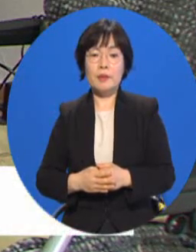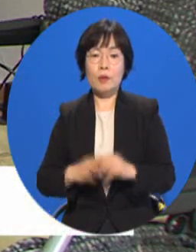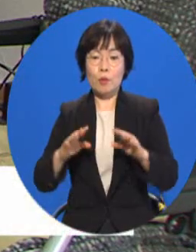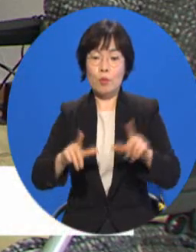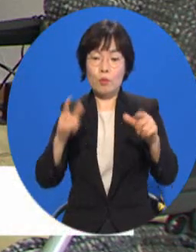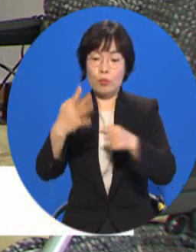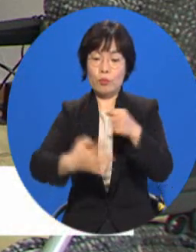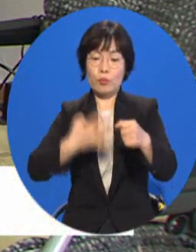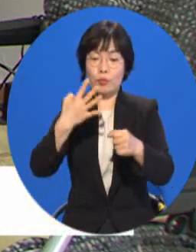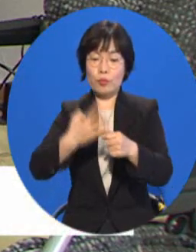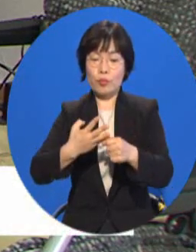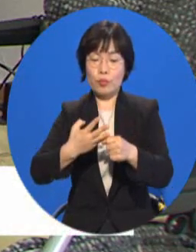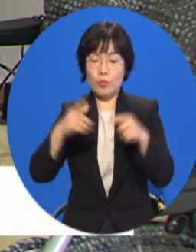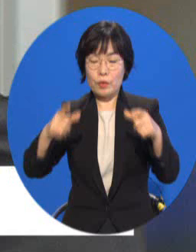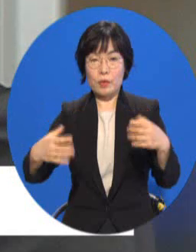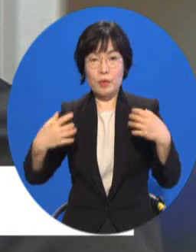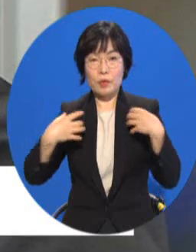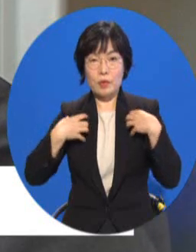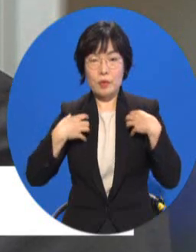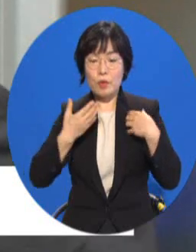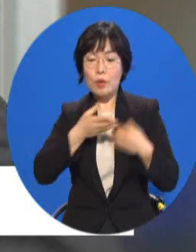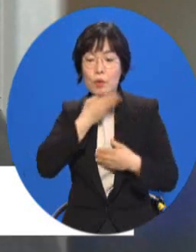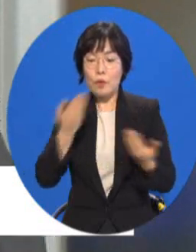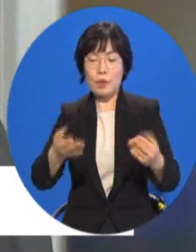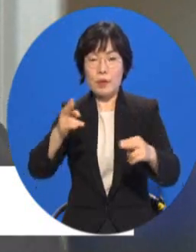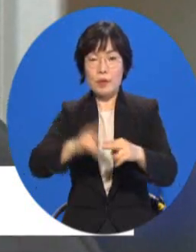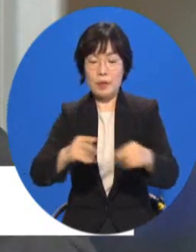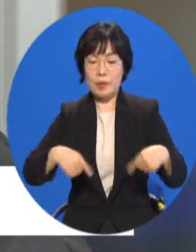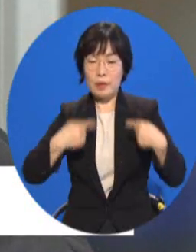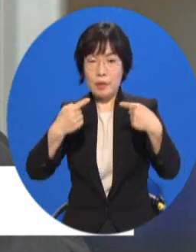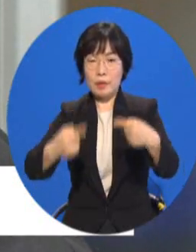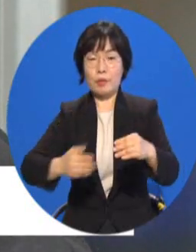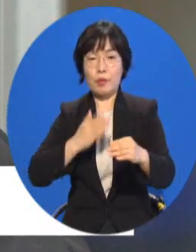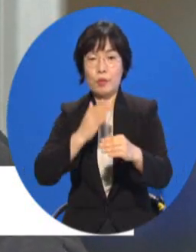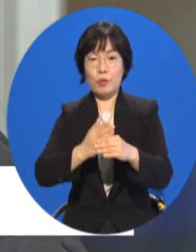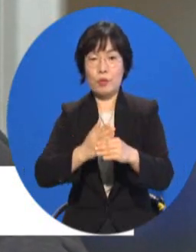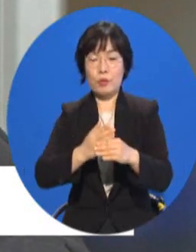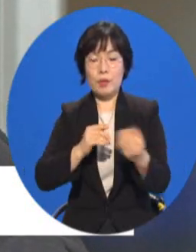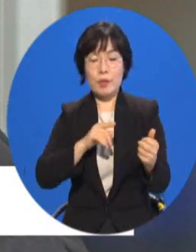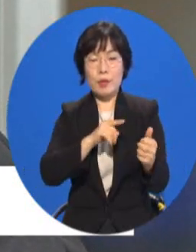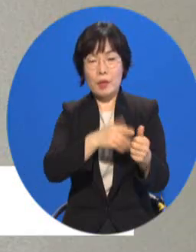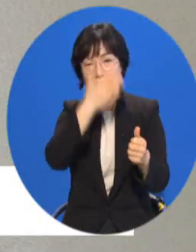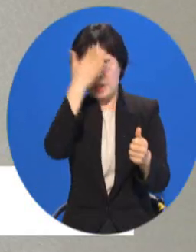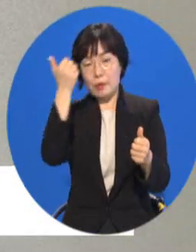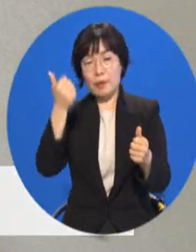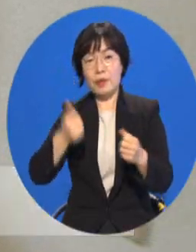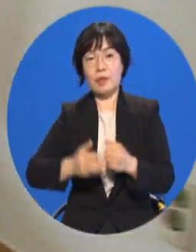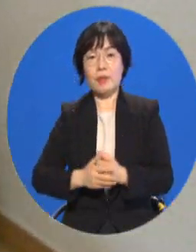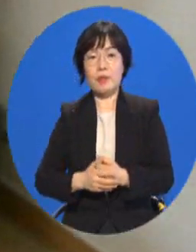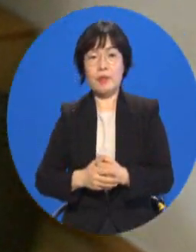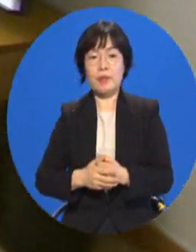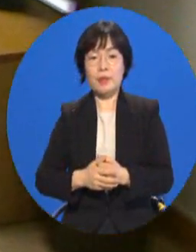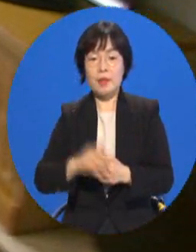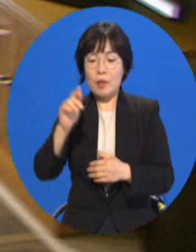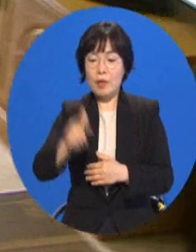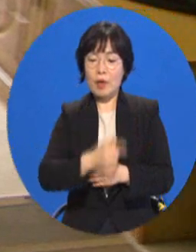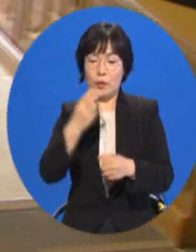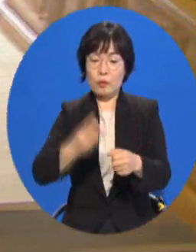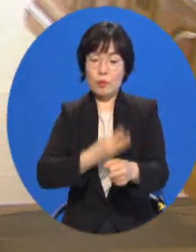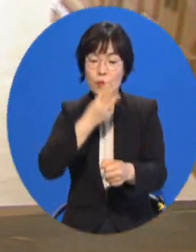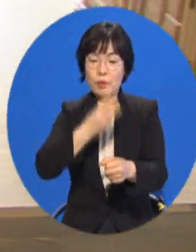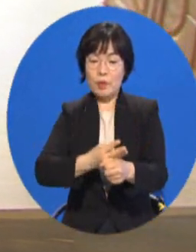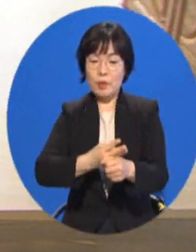올해로 4년째 구청에서 진행하는 노인 일자리 사업에 참여하고 있는 양일승 할아버지. 하루